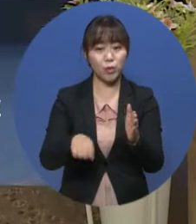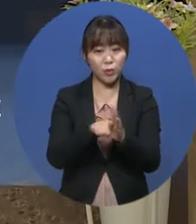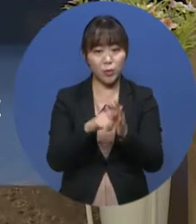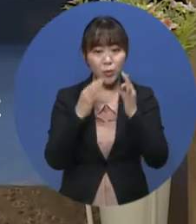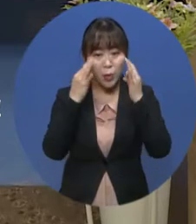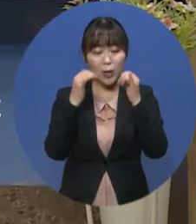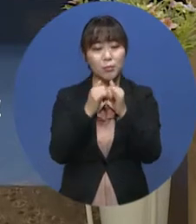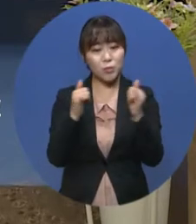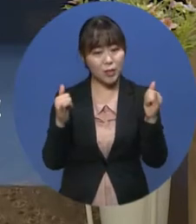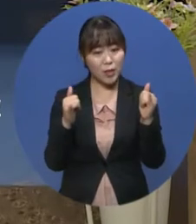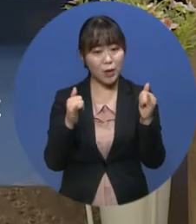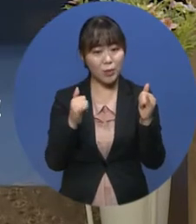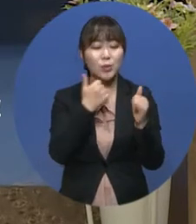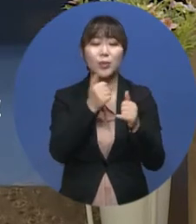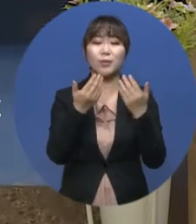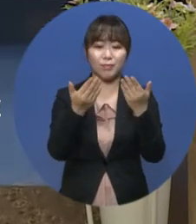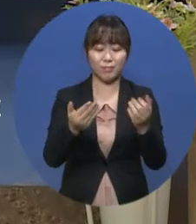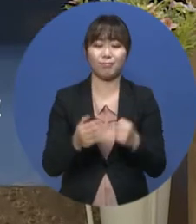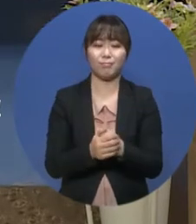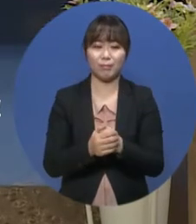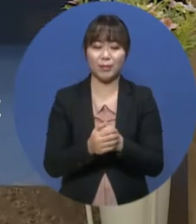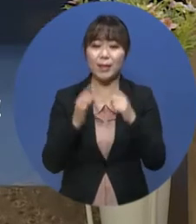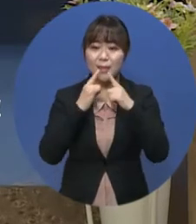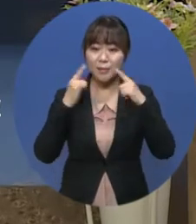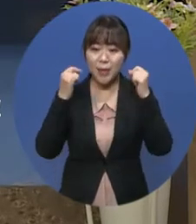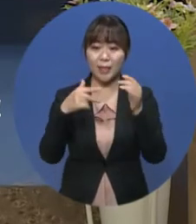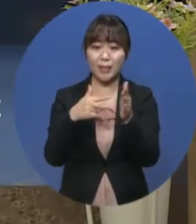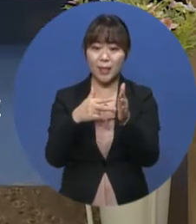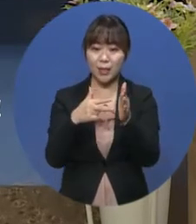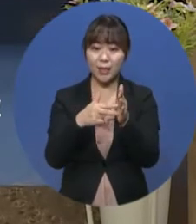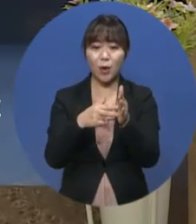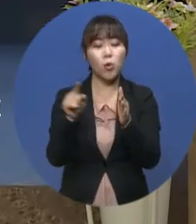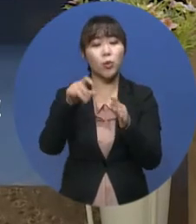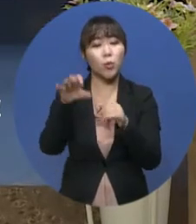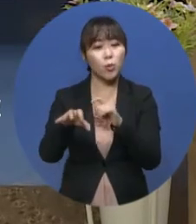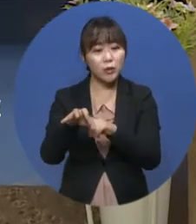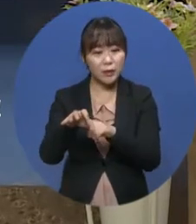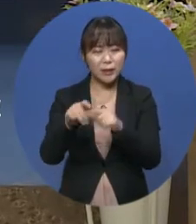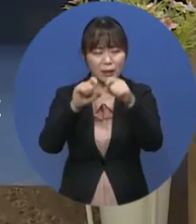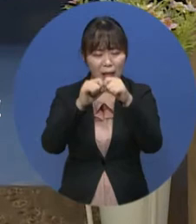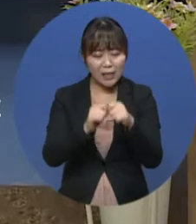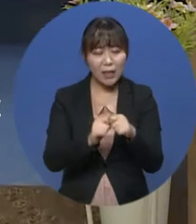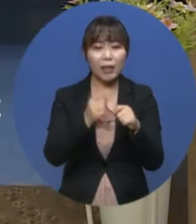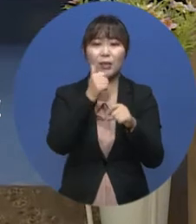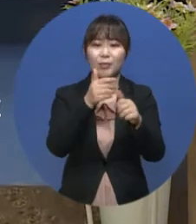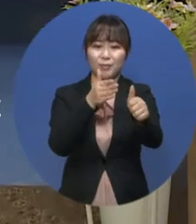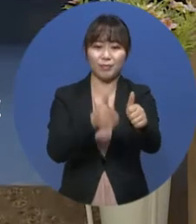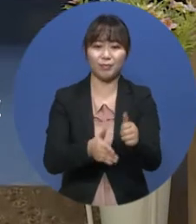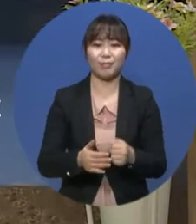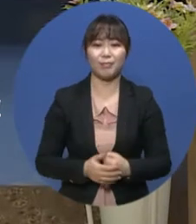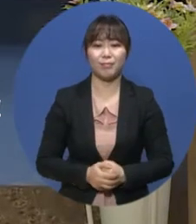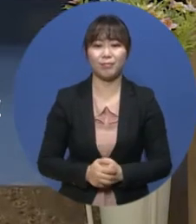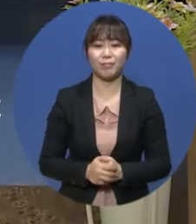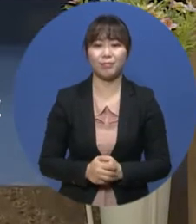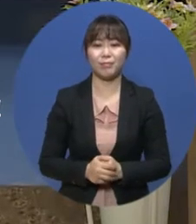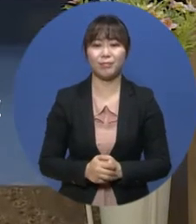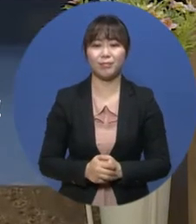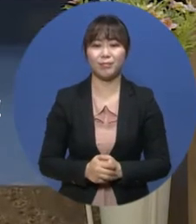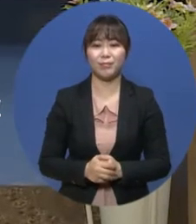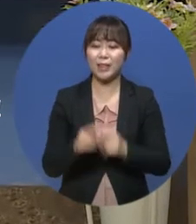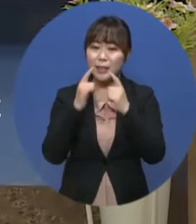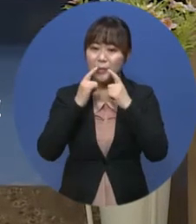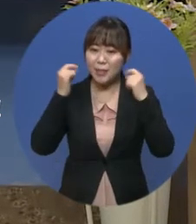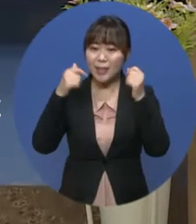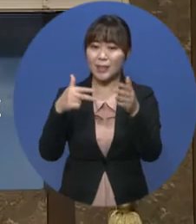노력하는 보니 라고 소개를 드렸는데 이스마일 재단이 어떤 곳인지 좀 자세하게 소개 말씀 부탁드리겠습니다 스마일